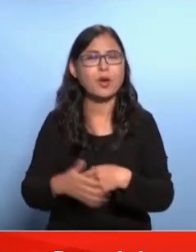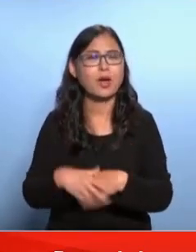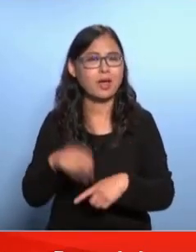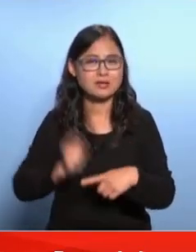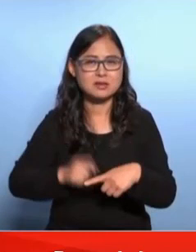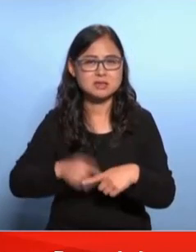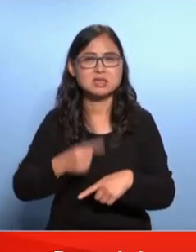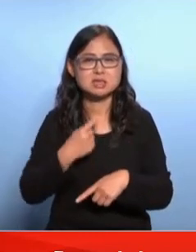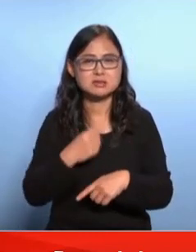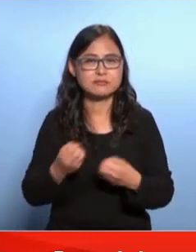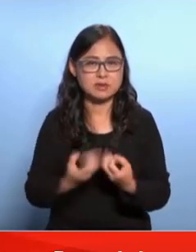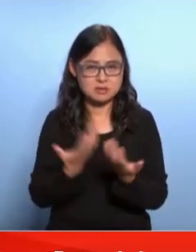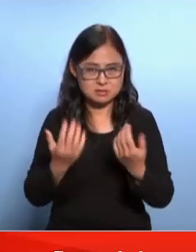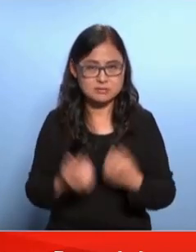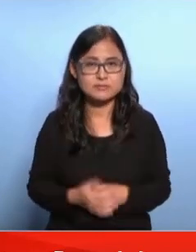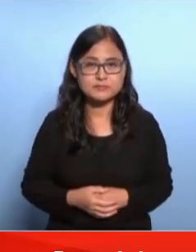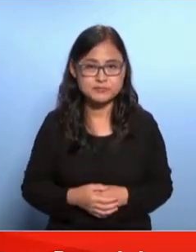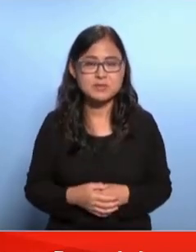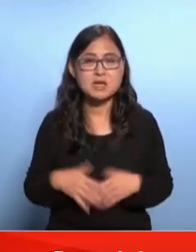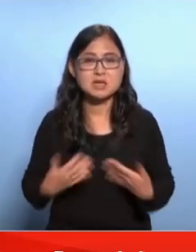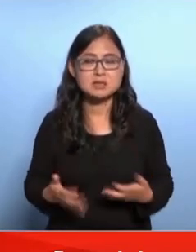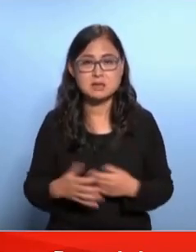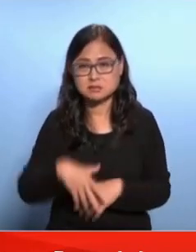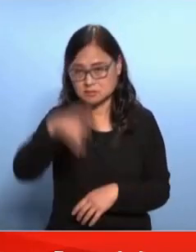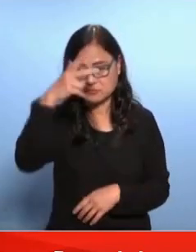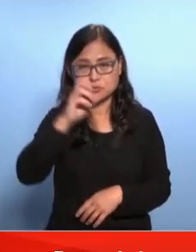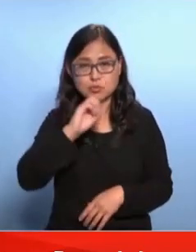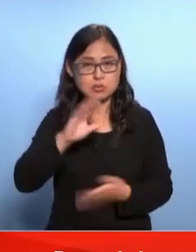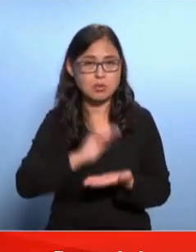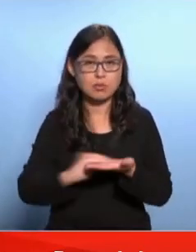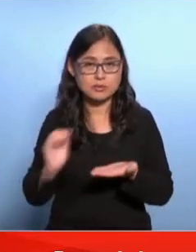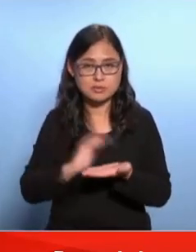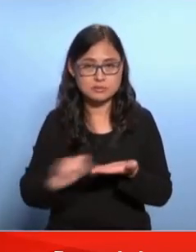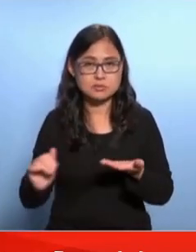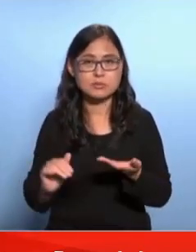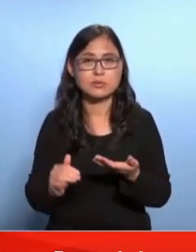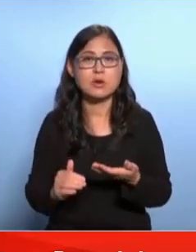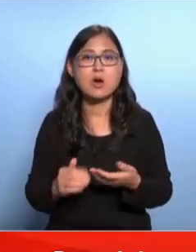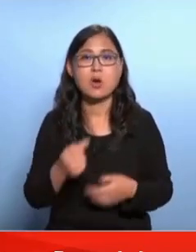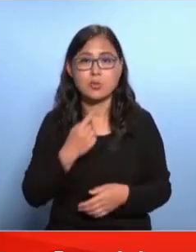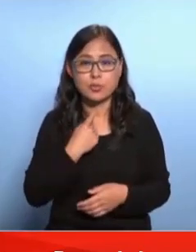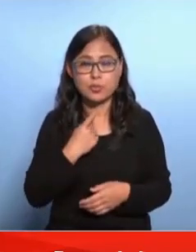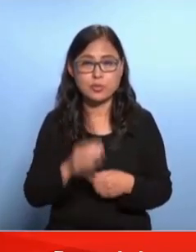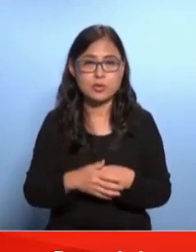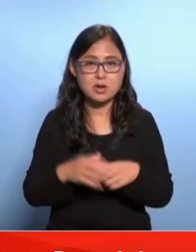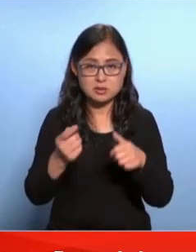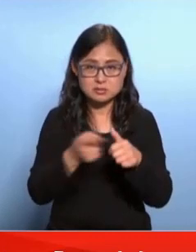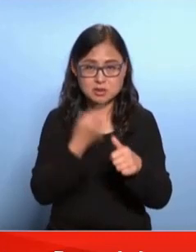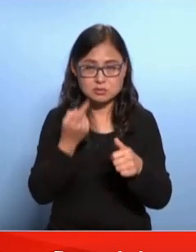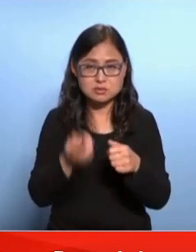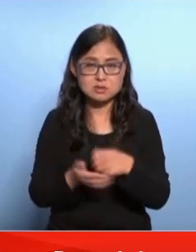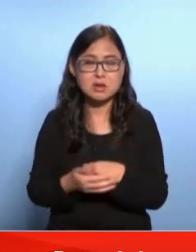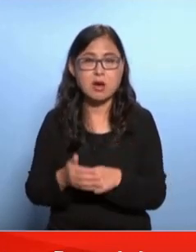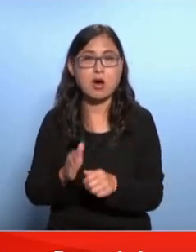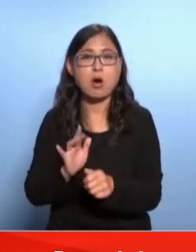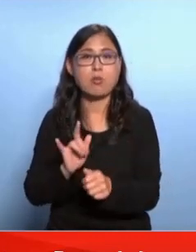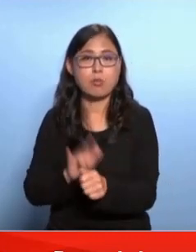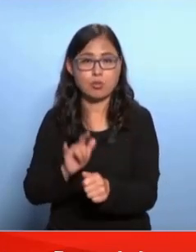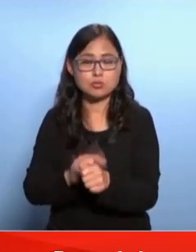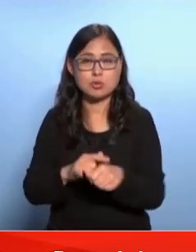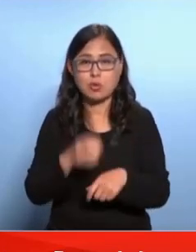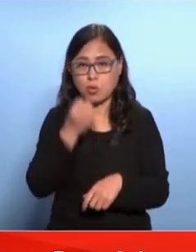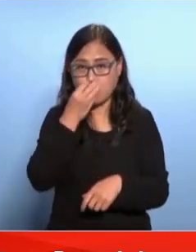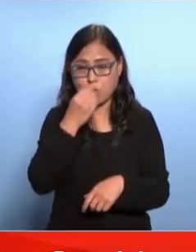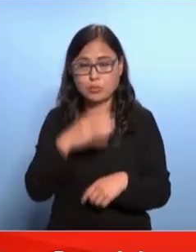實。正正係呢個原因咧，政府都講得好清晰嘅啦。我哋都會喺優先保障本地工人就業的前提下